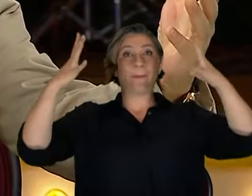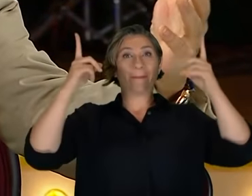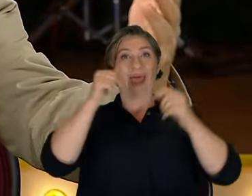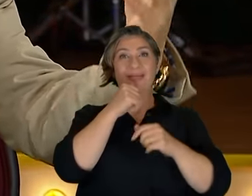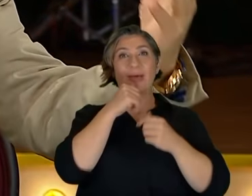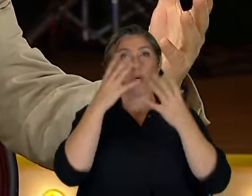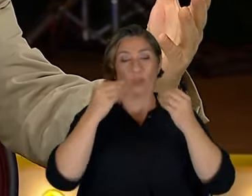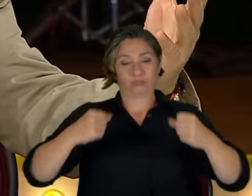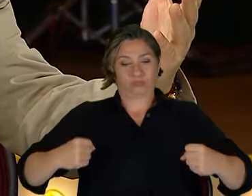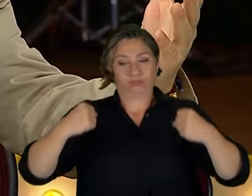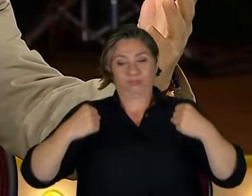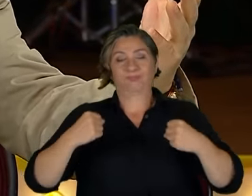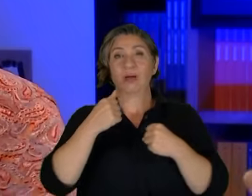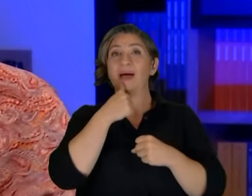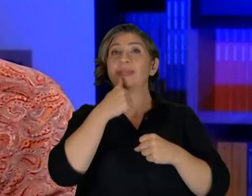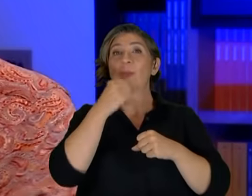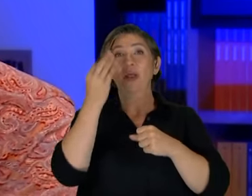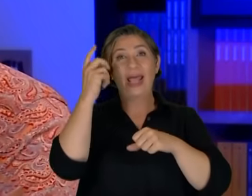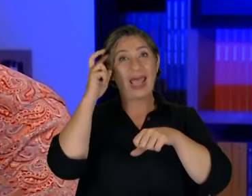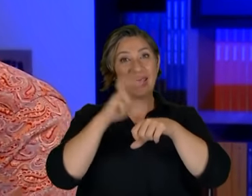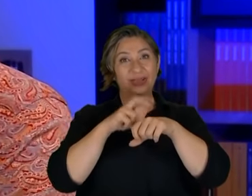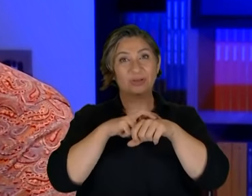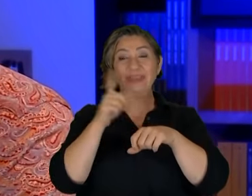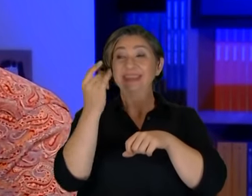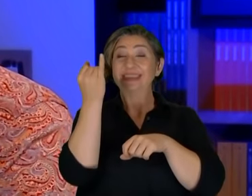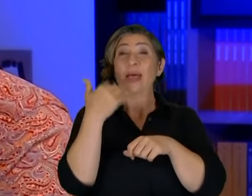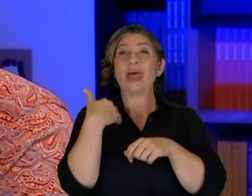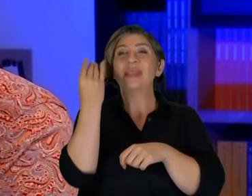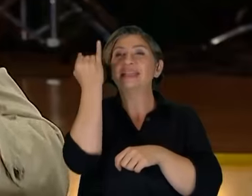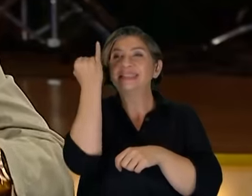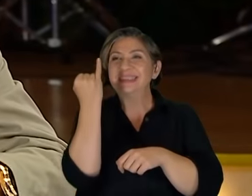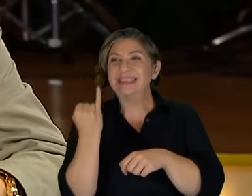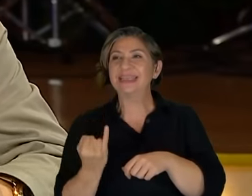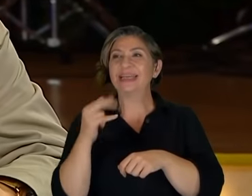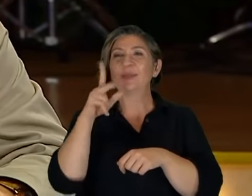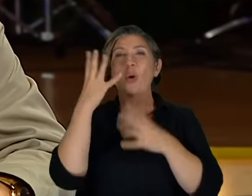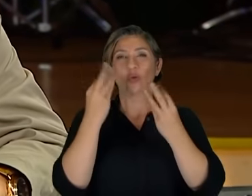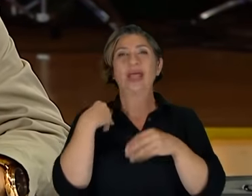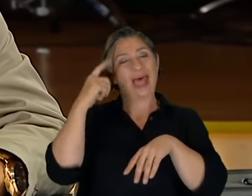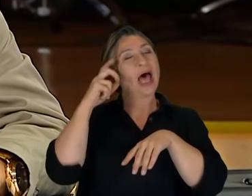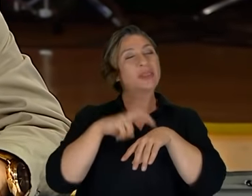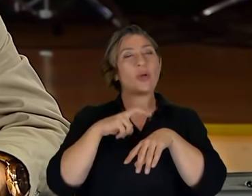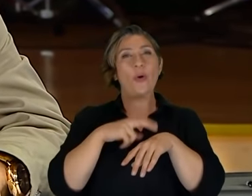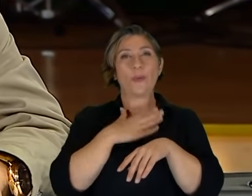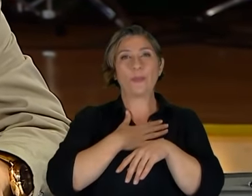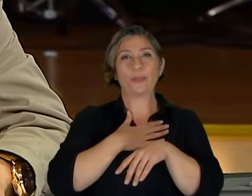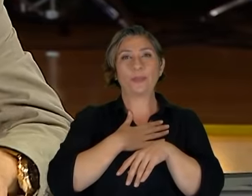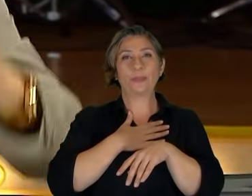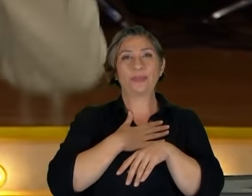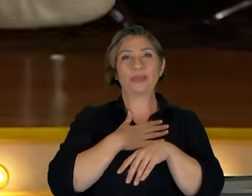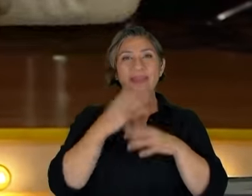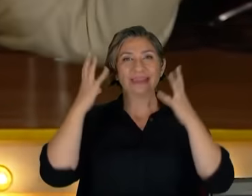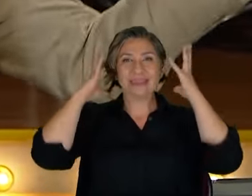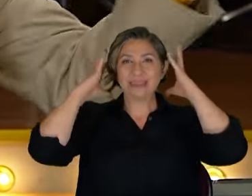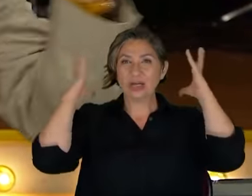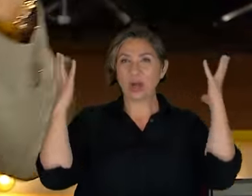olarak, kilolu bir adam olarak hatırlıyor. Ben en ince tığ olduğu zamanı hatırlıyorum böyle.